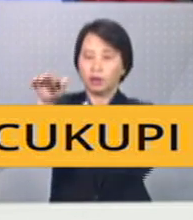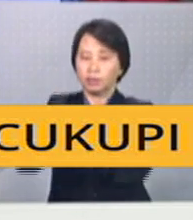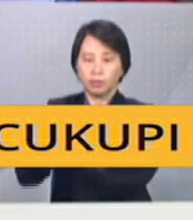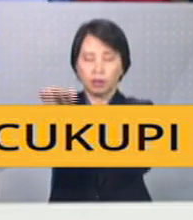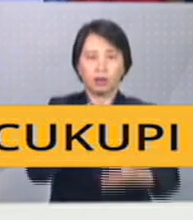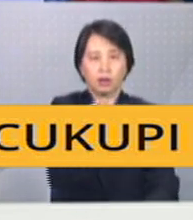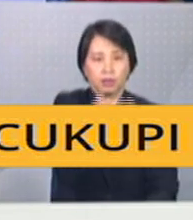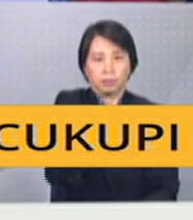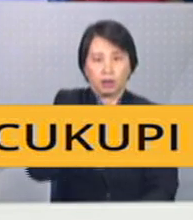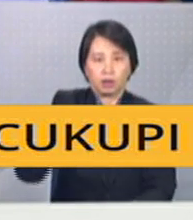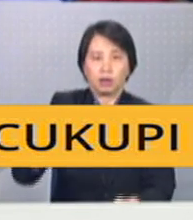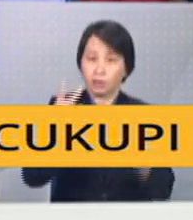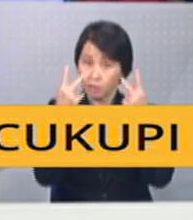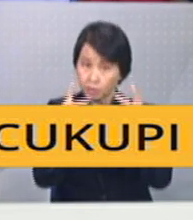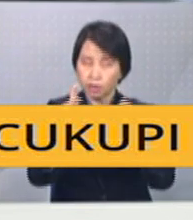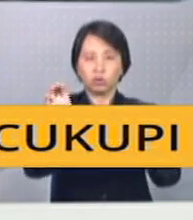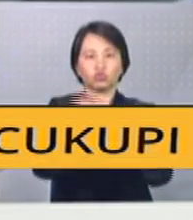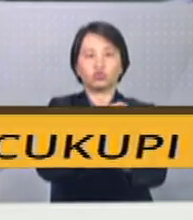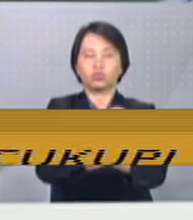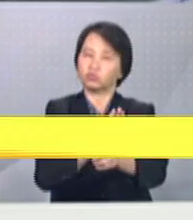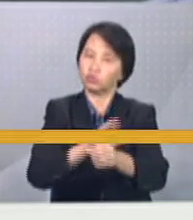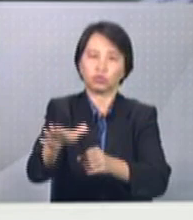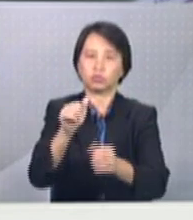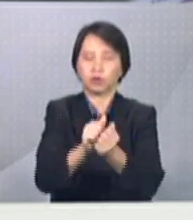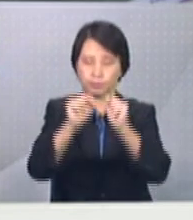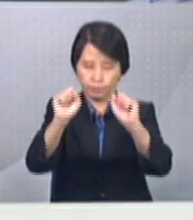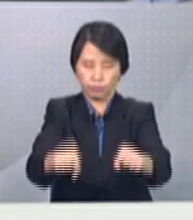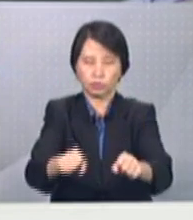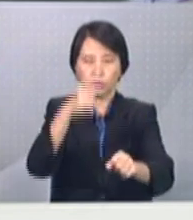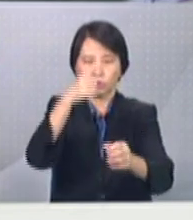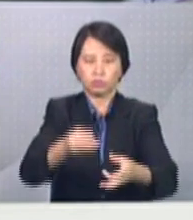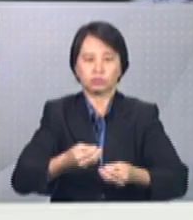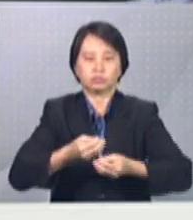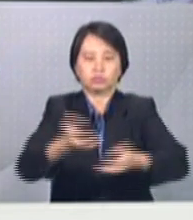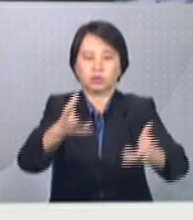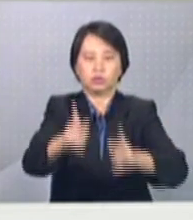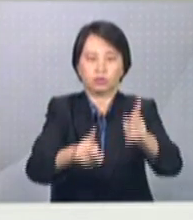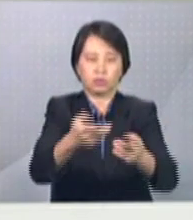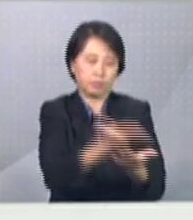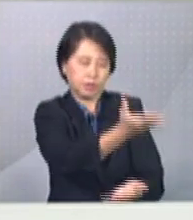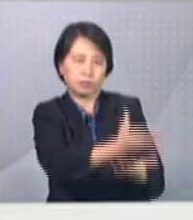adalah mencukupi dan menampung mampu untuk menampung permintaan